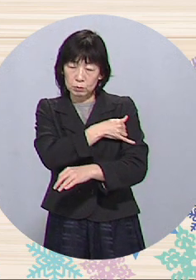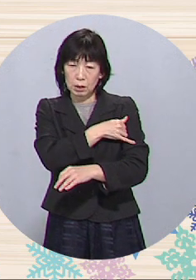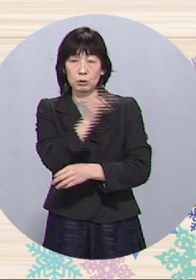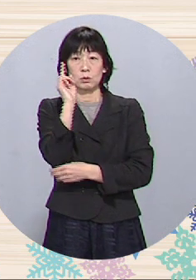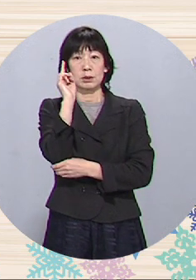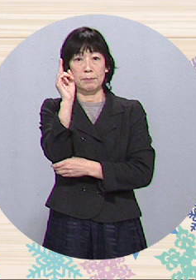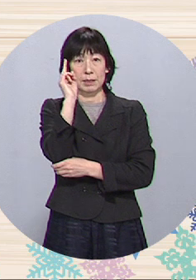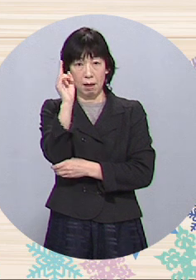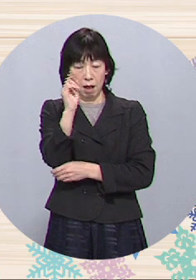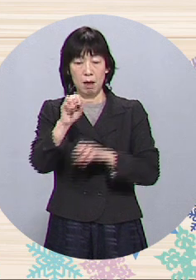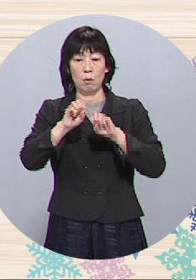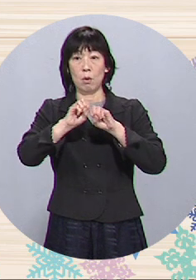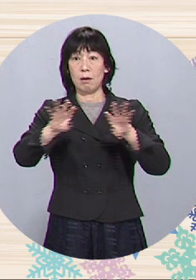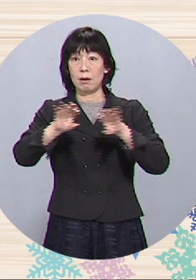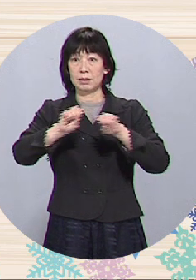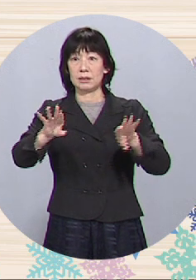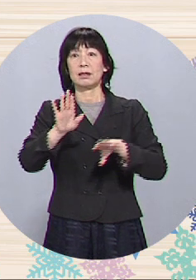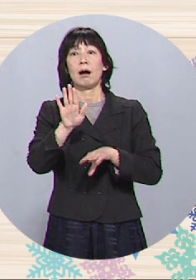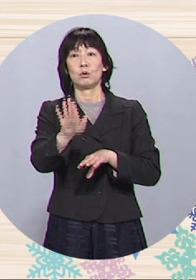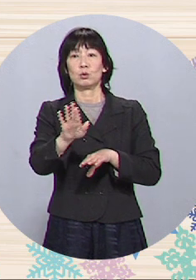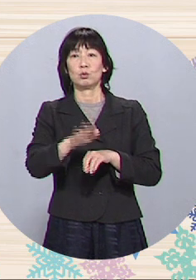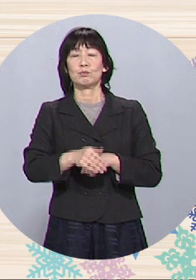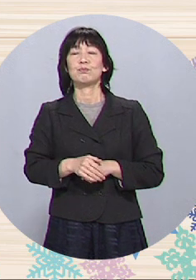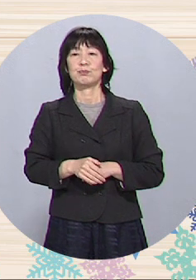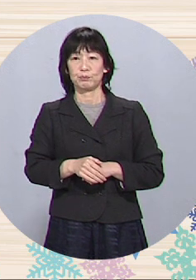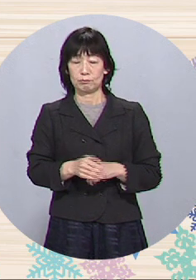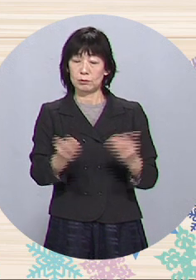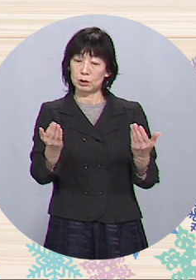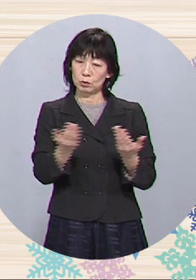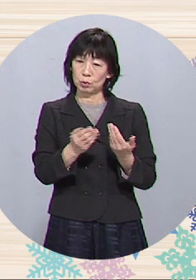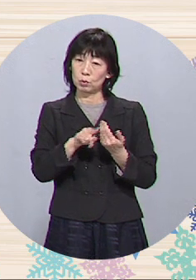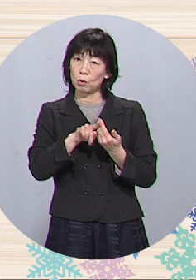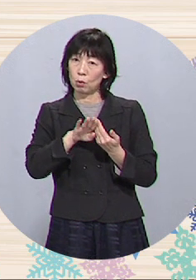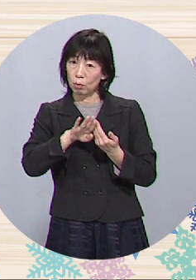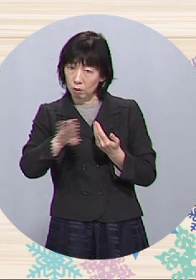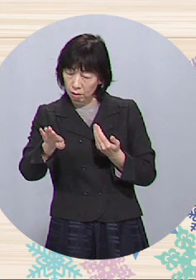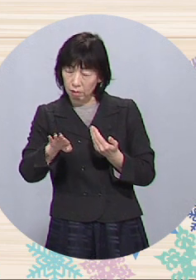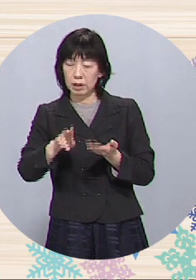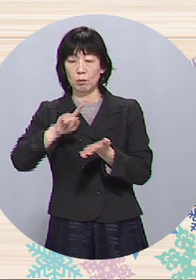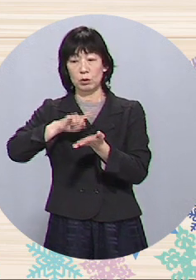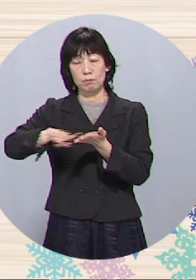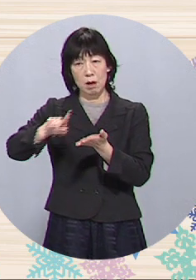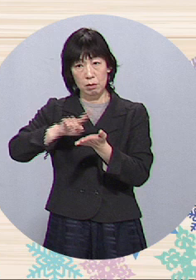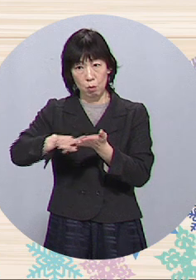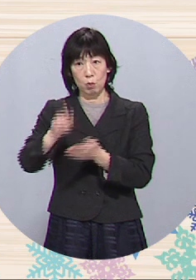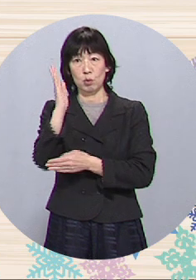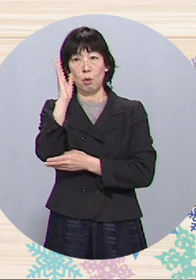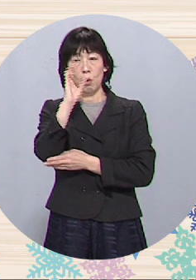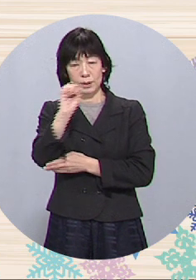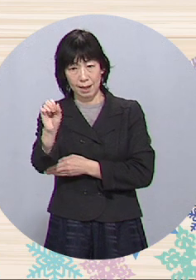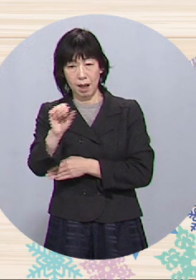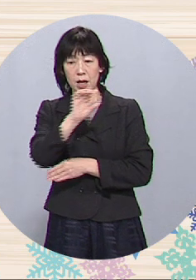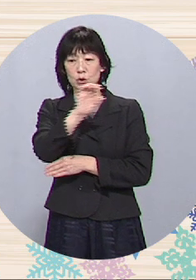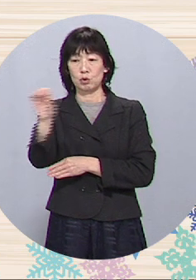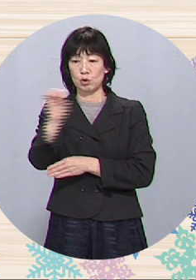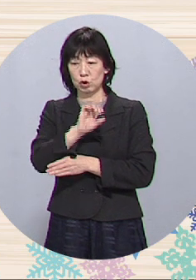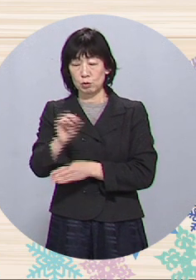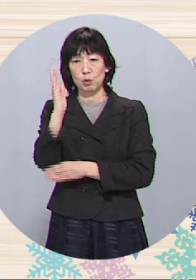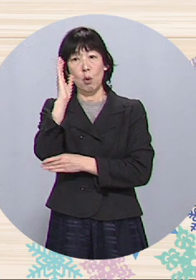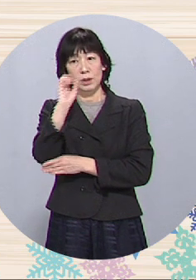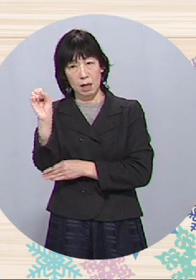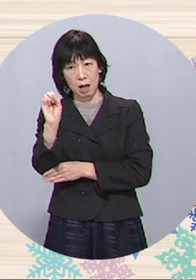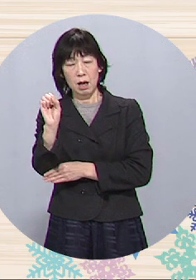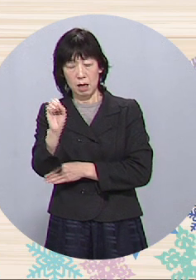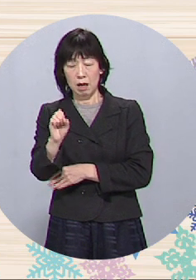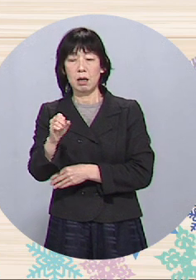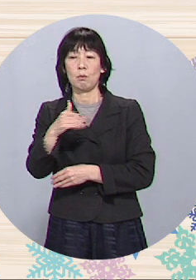配信しています。ビジネス以外でも参考になるスマートフォン動画講座や Zoom 活用講座などもございます。ぜ